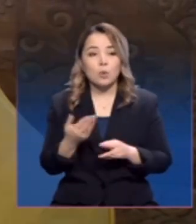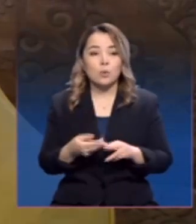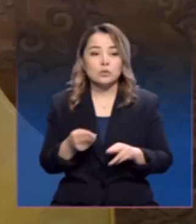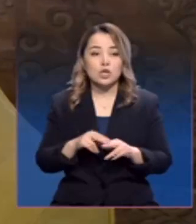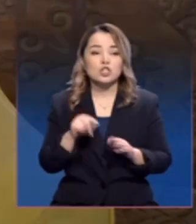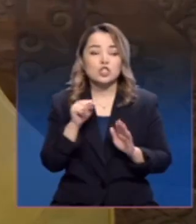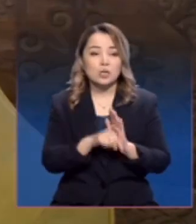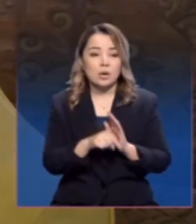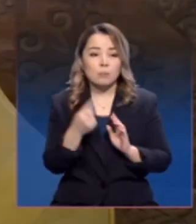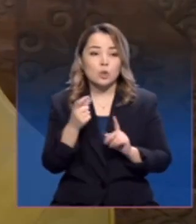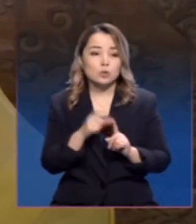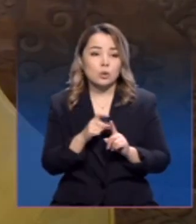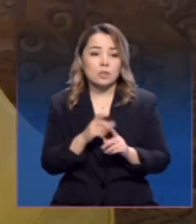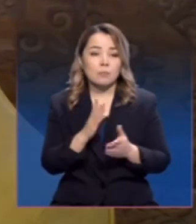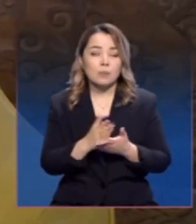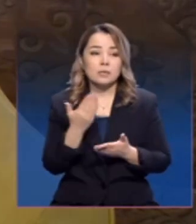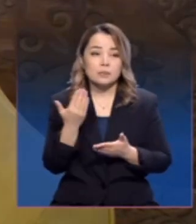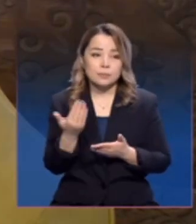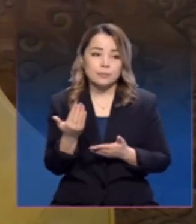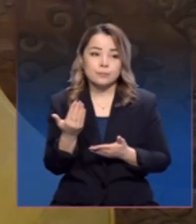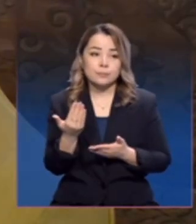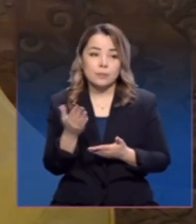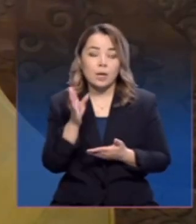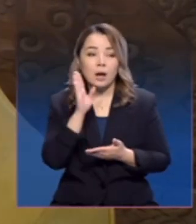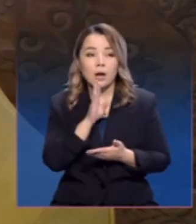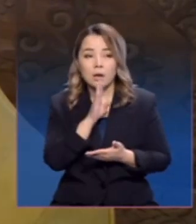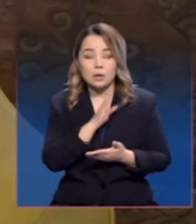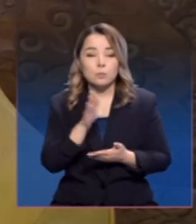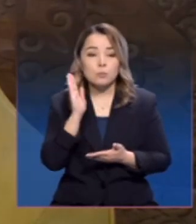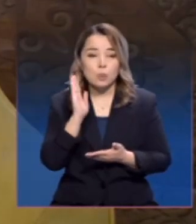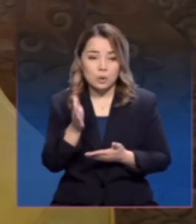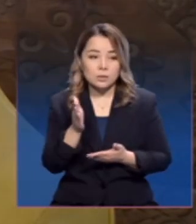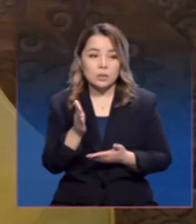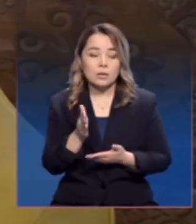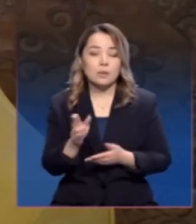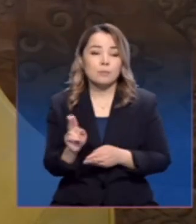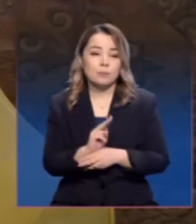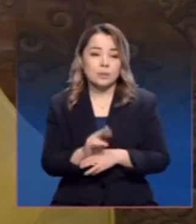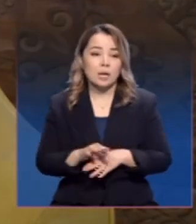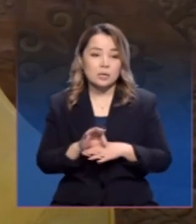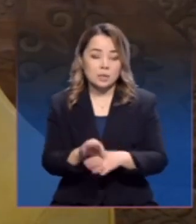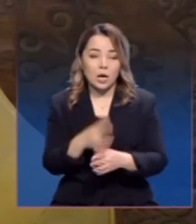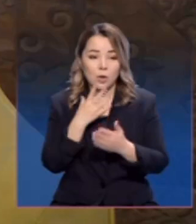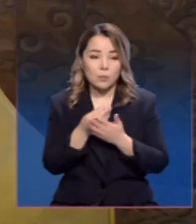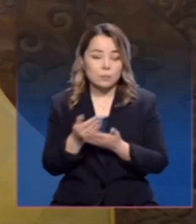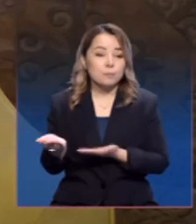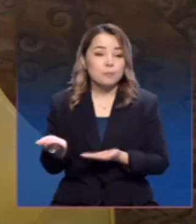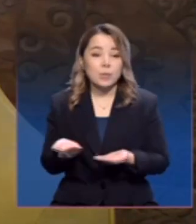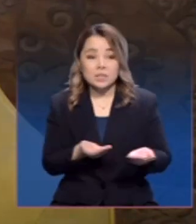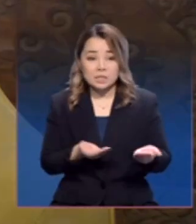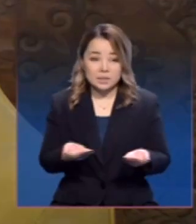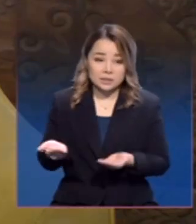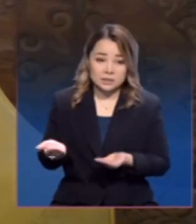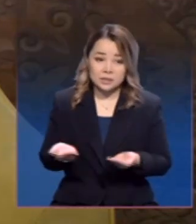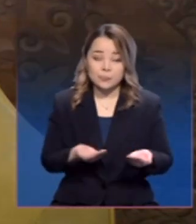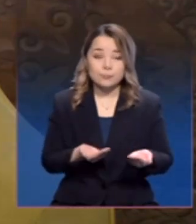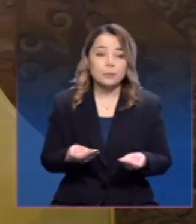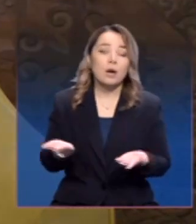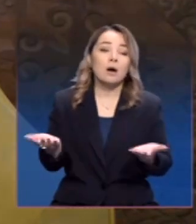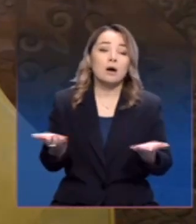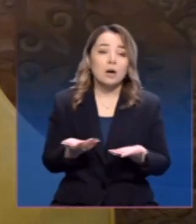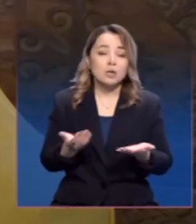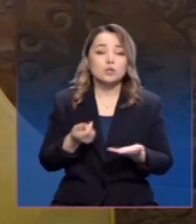Оның ішінде бір сөз бар. Әйел болсам десең, бесігіңді түзе деп. Қаншама мінбеге шығып